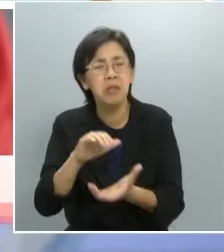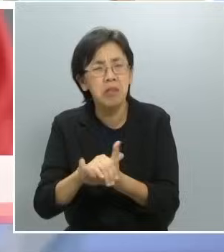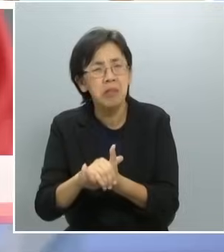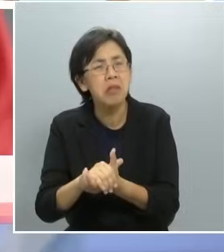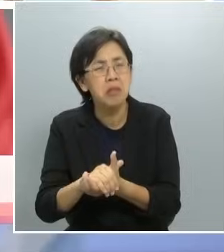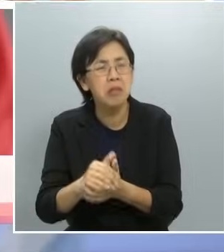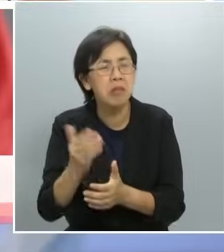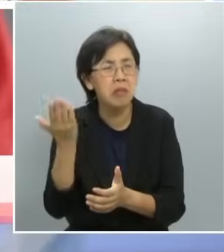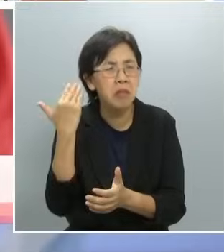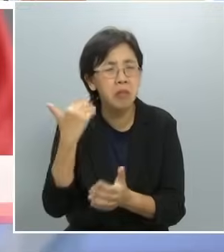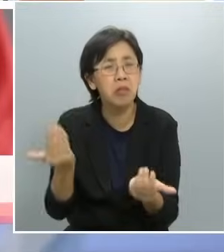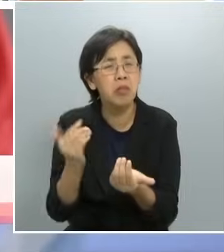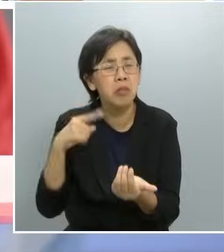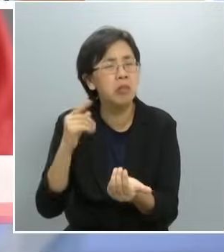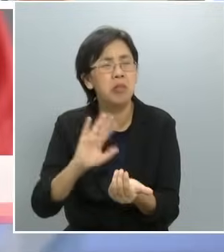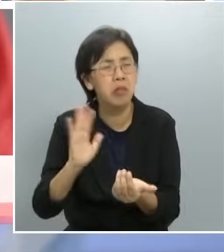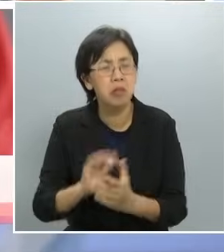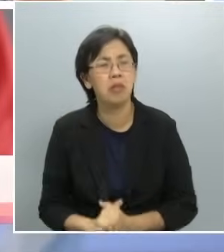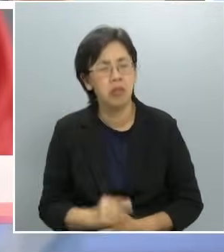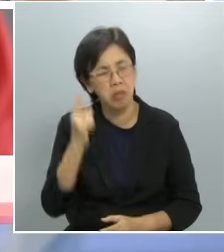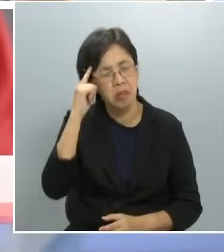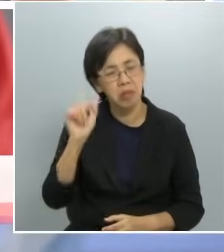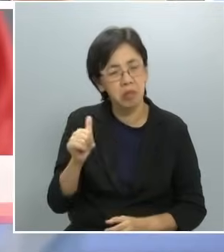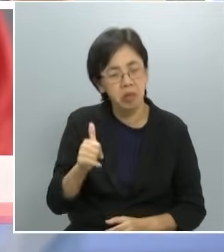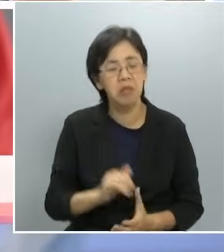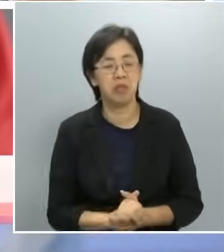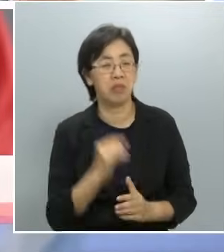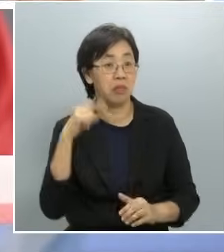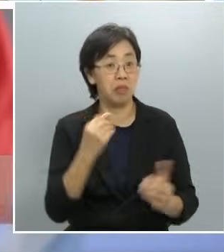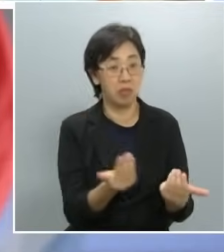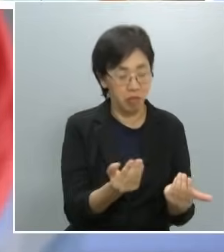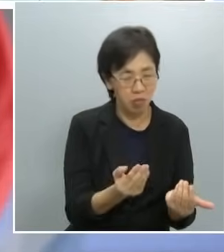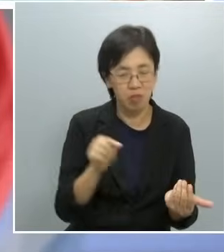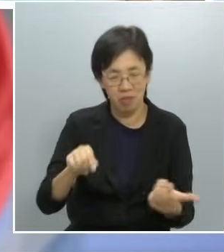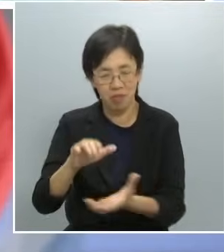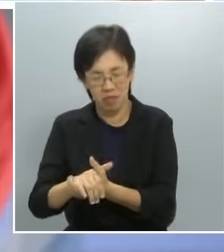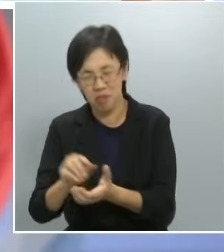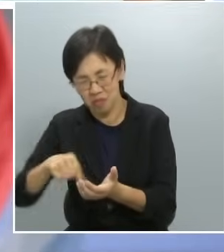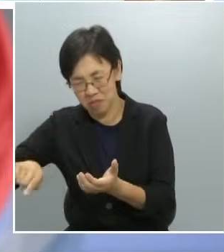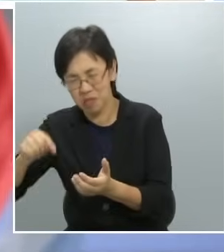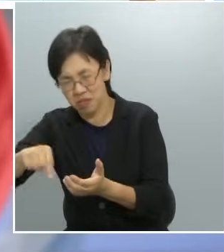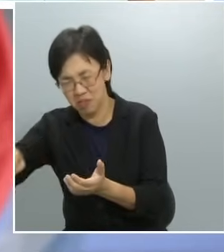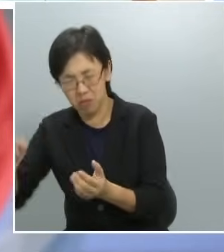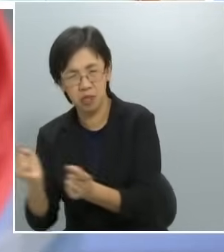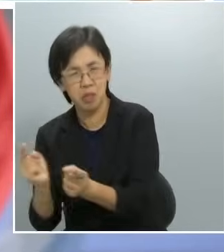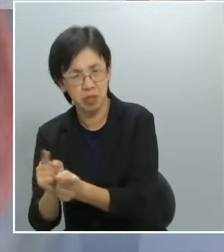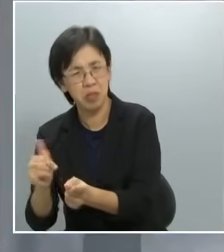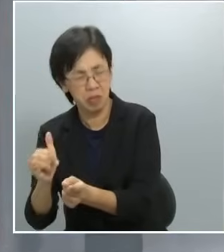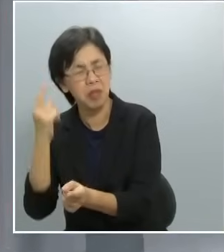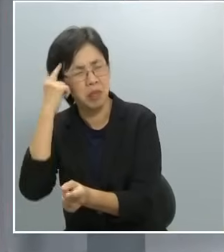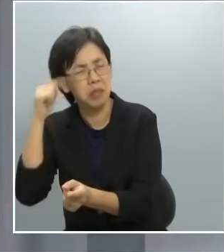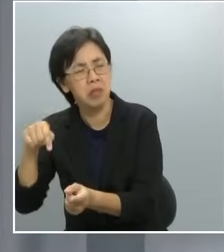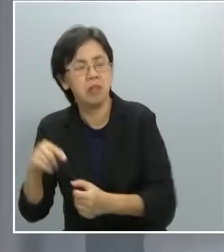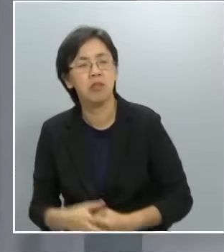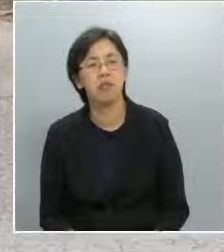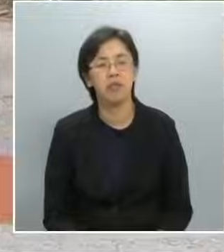ารู้เขาน่าจะรู้จากลูกเขยนี่แหละค่ะลูกเขยเคยมาอะไรแบบเคยเห็นก็จะรู้ใช่ค่ะ